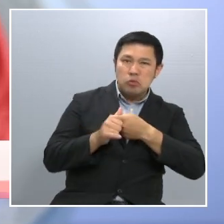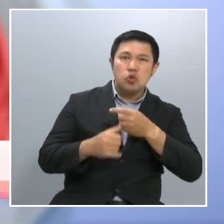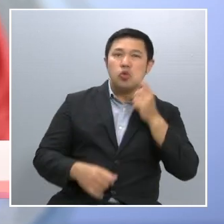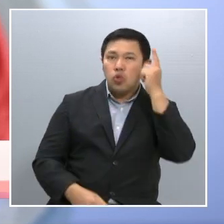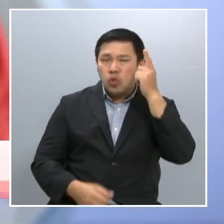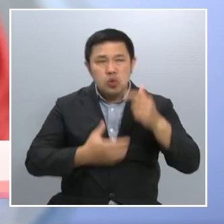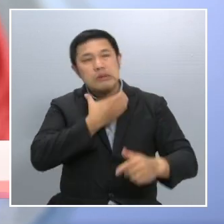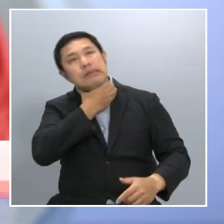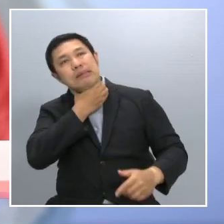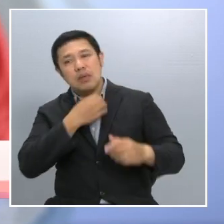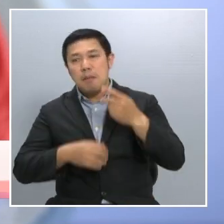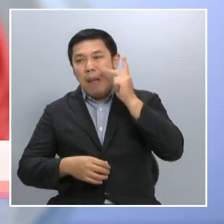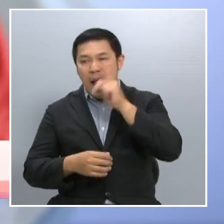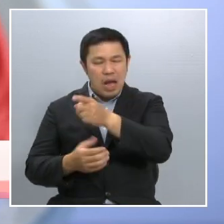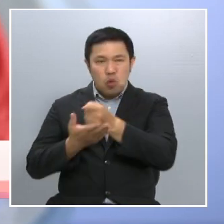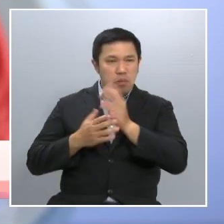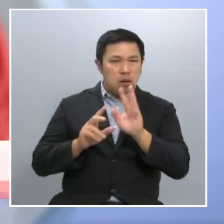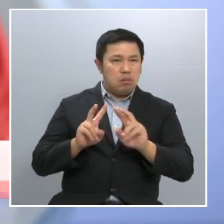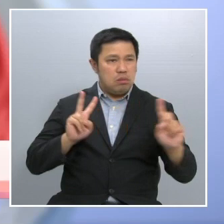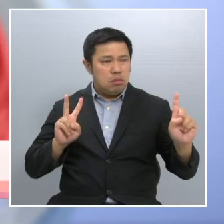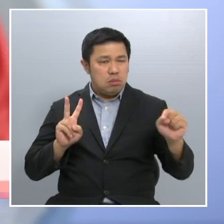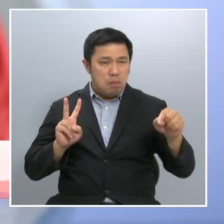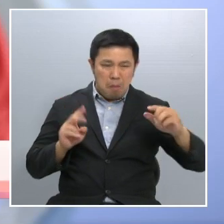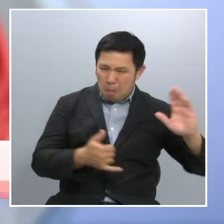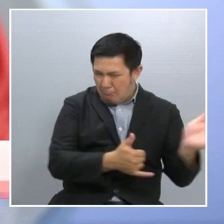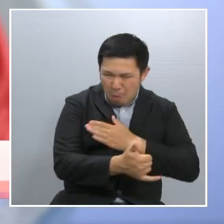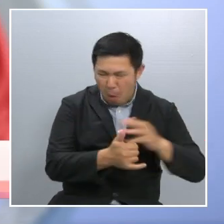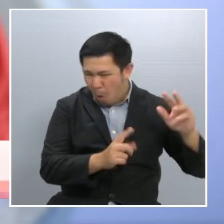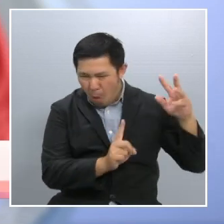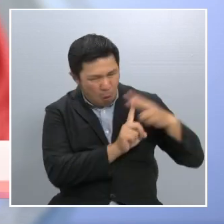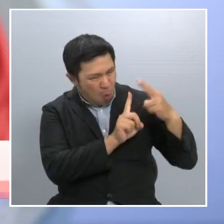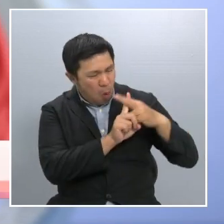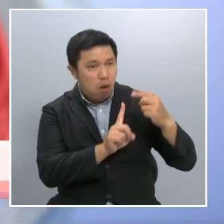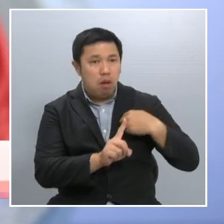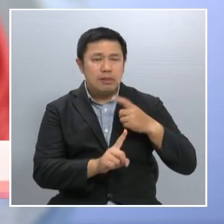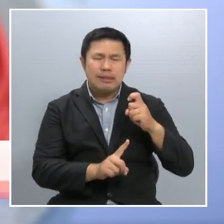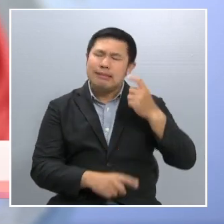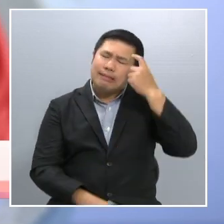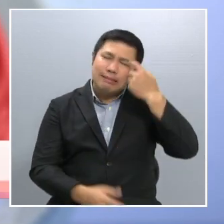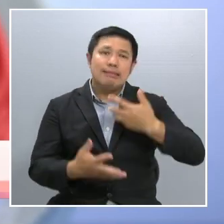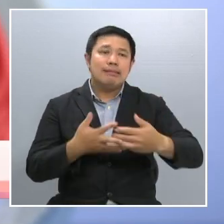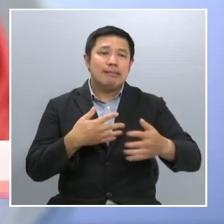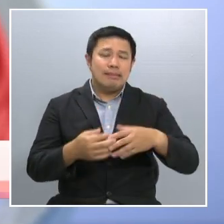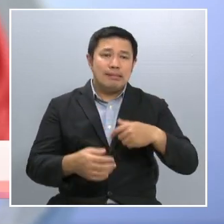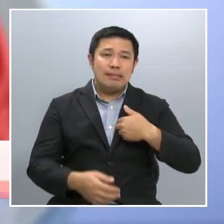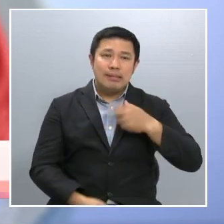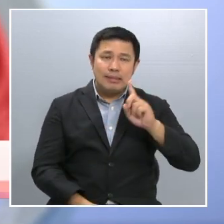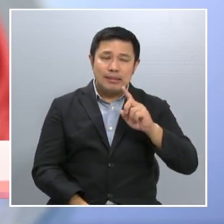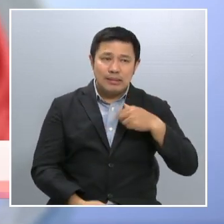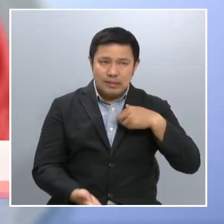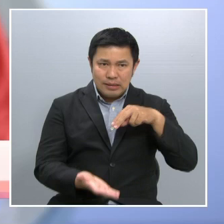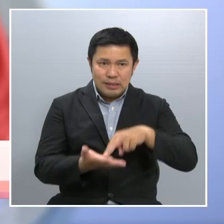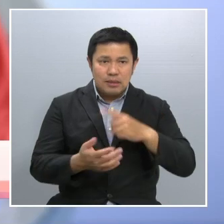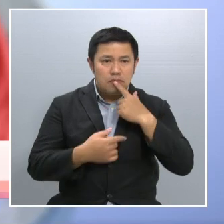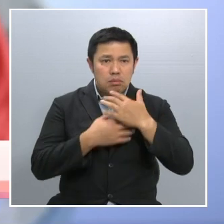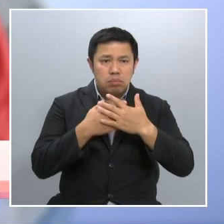แล้วก็ป้าไม่ให้มาช่วยหนูแล้วเขาก็ลุมตบหนูหนูก็คิดว่าหนูไม่เป็นอะไรมากแต่ยืนออกมาคือเลือด